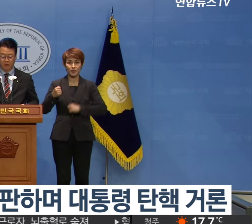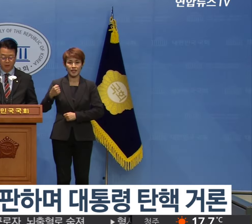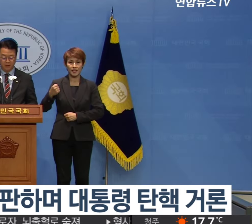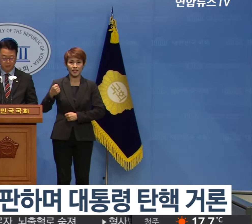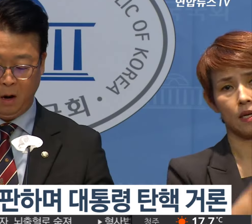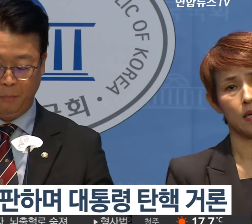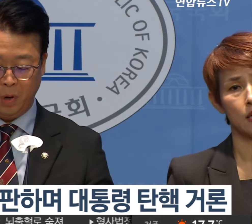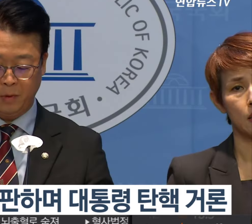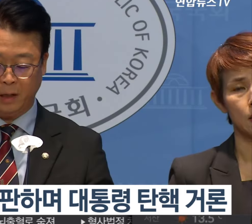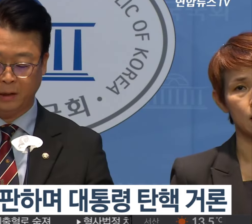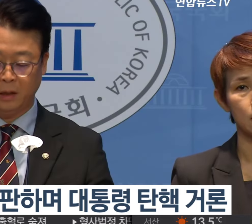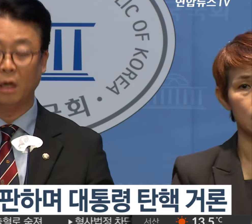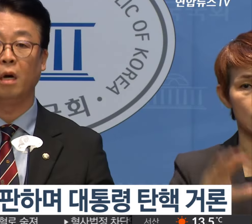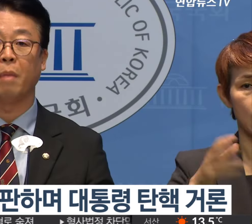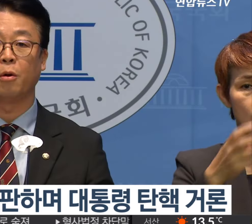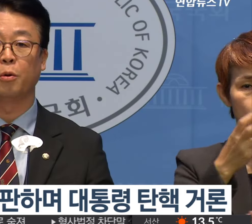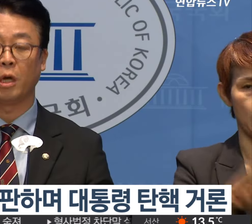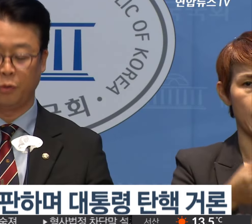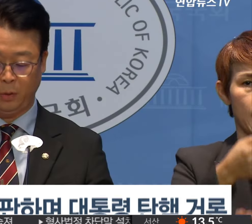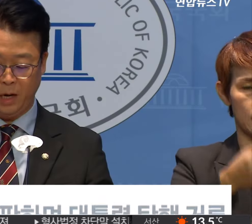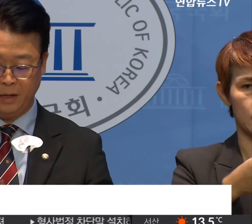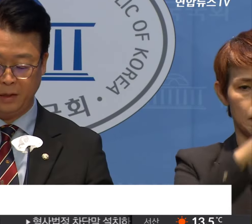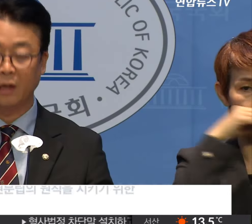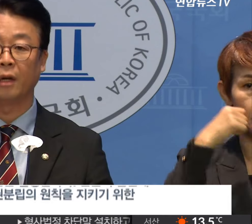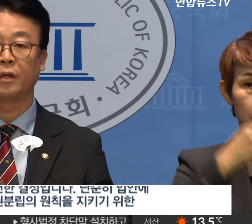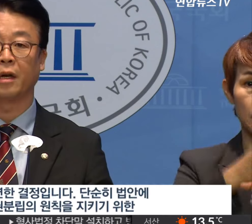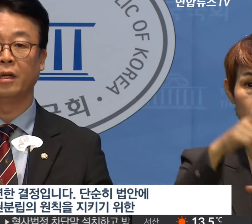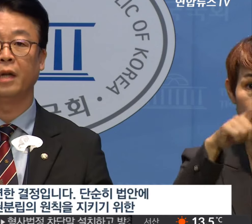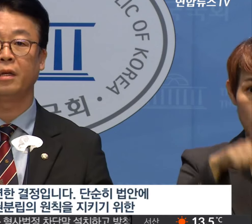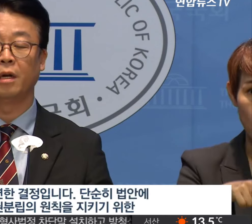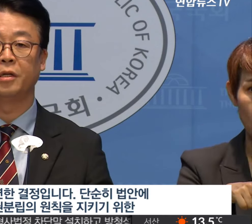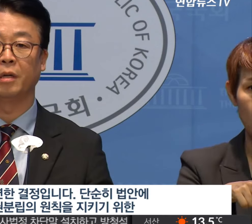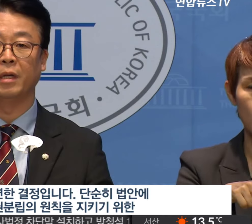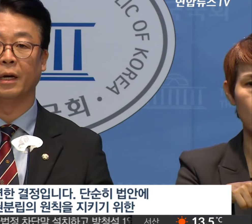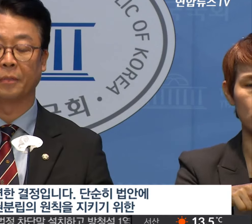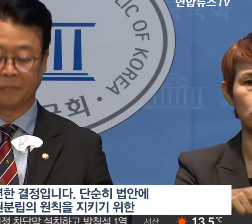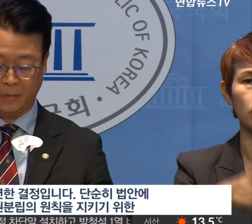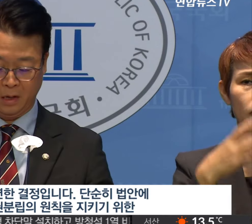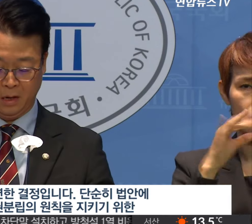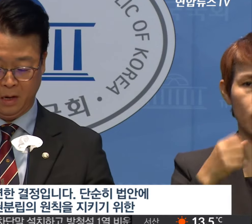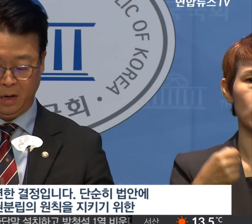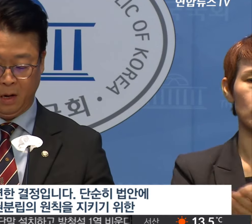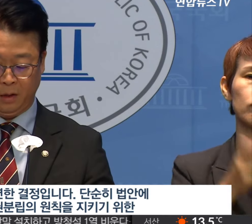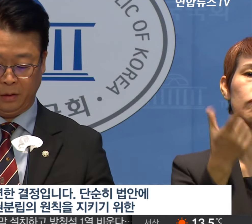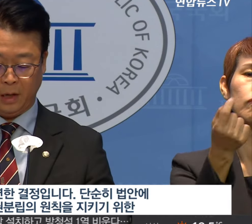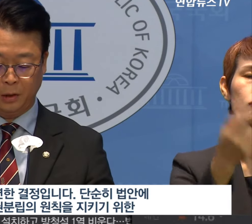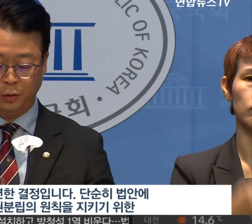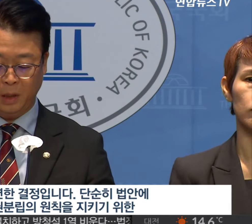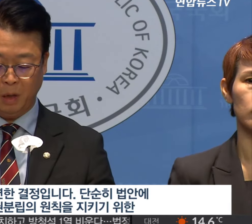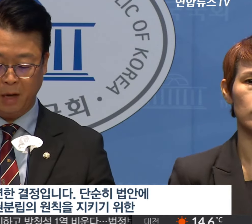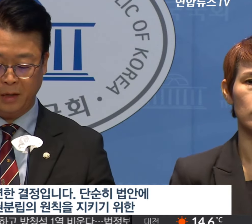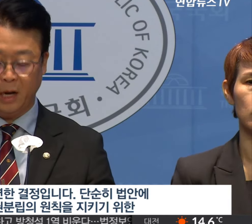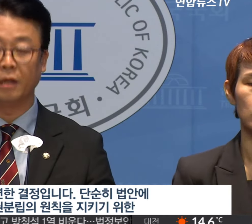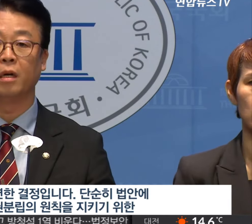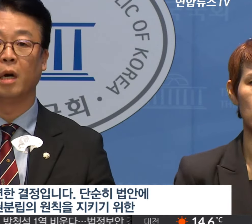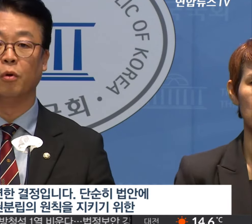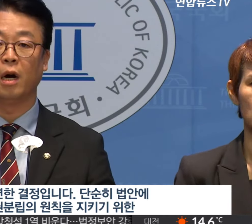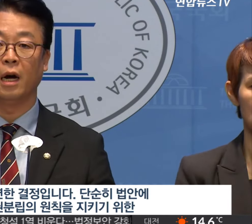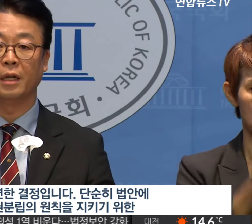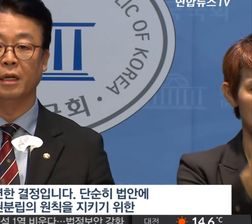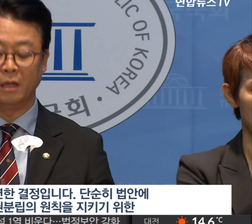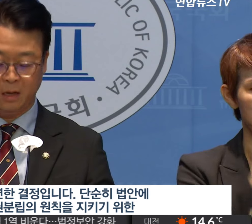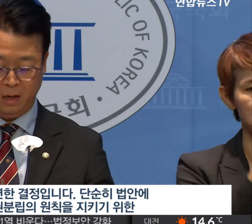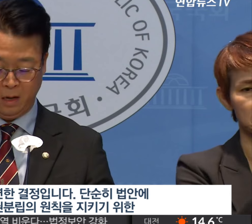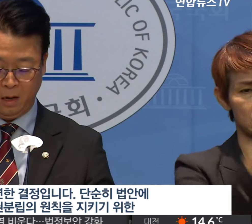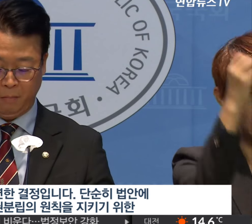입장입니다. 헌법 가치를 바로 세우기 위한 당연한 결정입니다. 단순히 법안에 대한